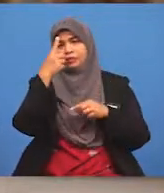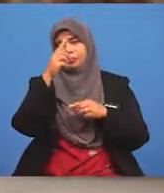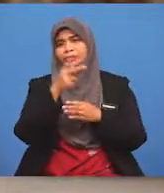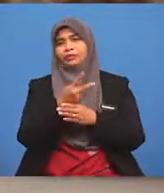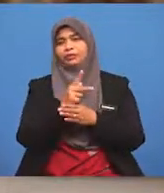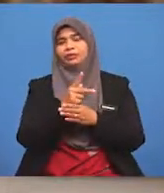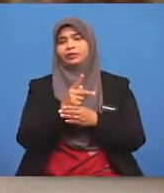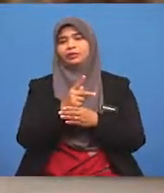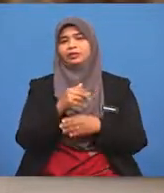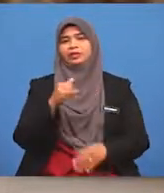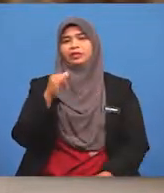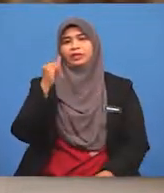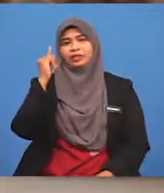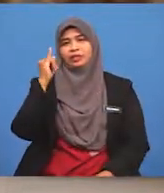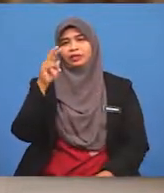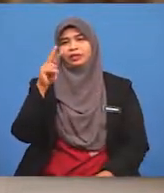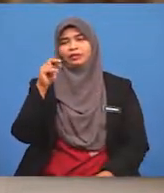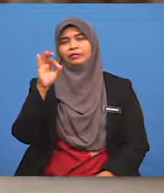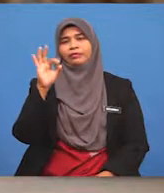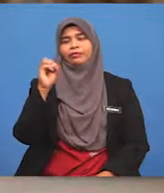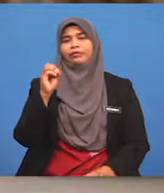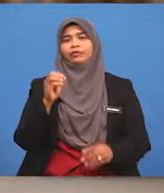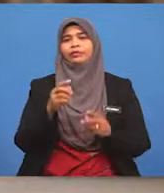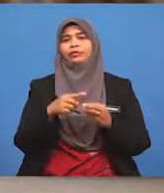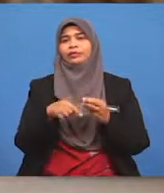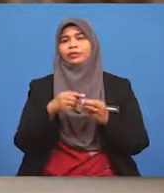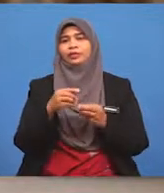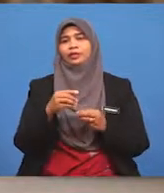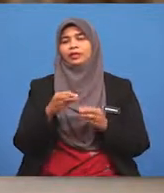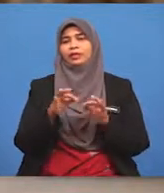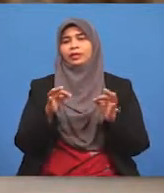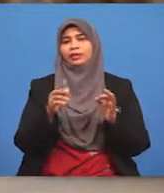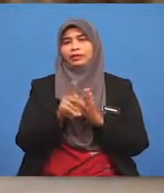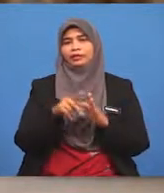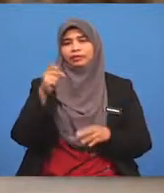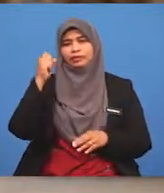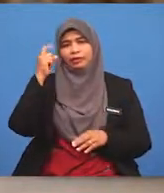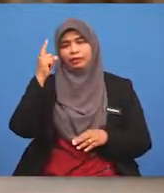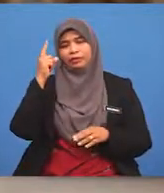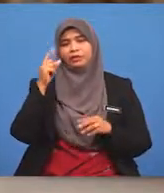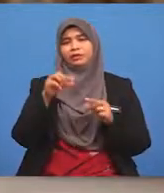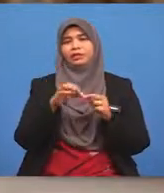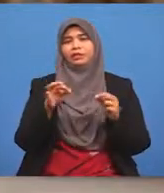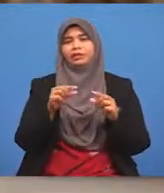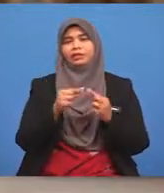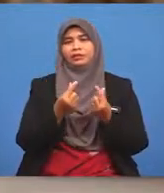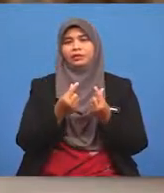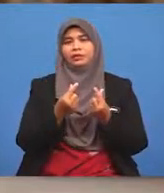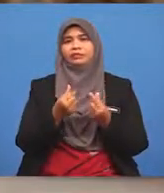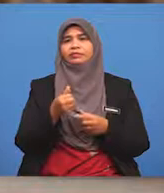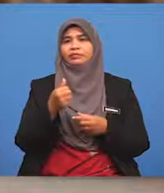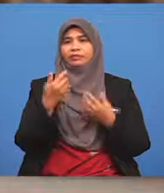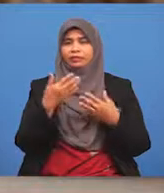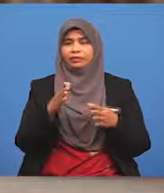maklumat berkaitan dengan bidang kefahaman ayat Al-Quran. Sudahkah anda bersedia untuk